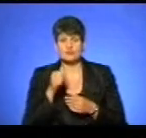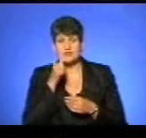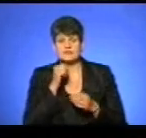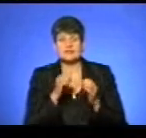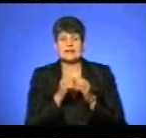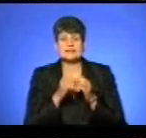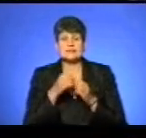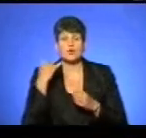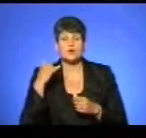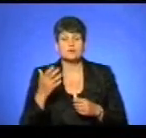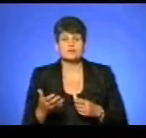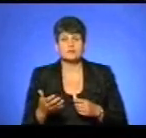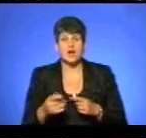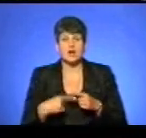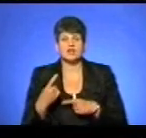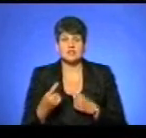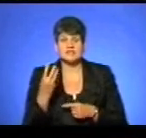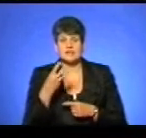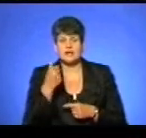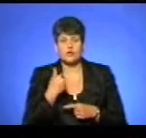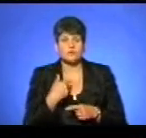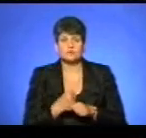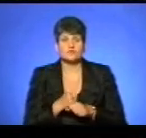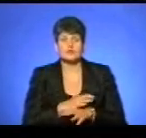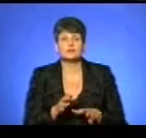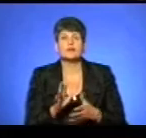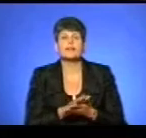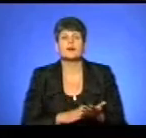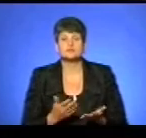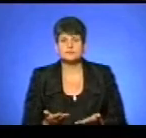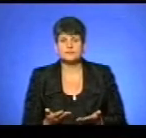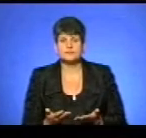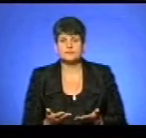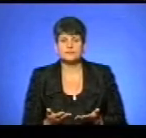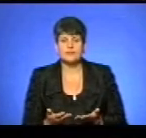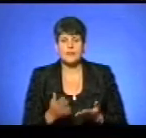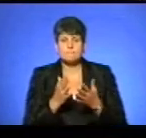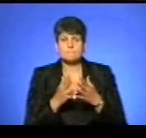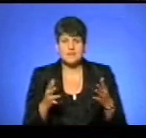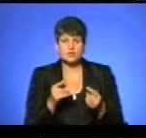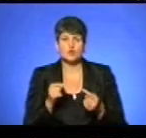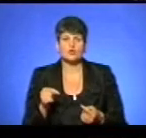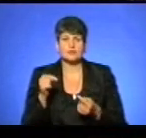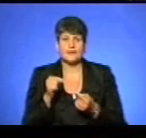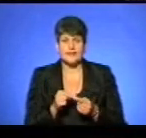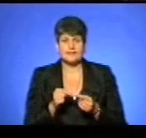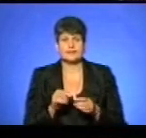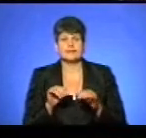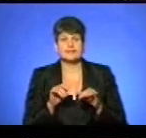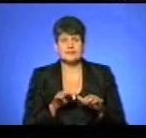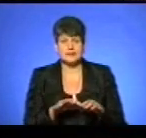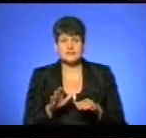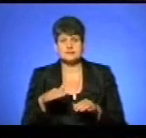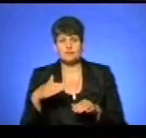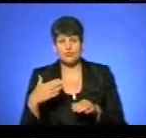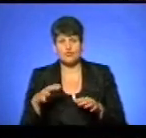корів, а через 3 роки вже та програма не буде діяти, ну і що? Більш конкретних дій з боку